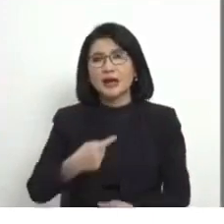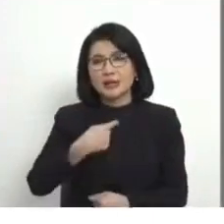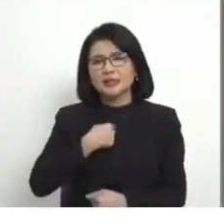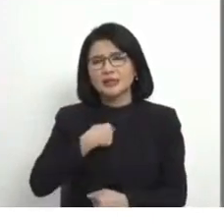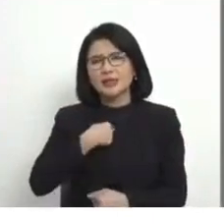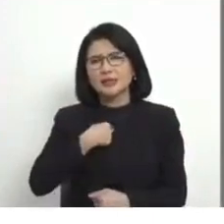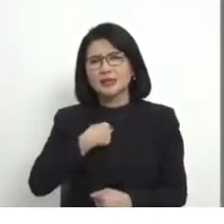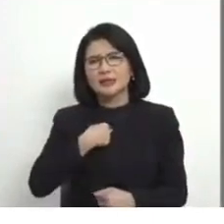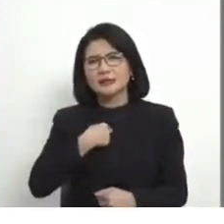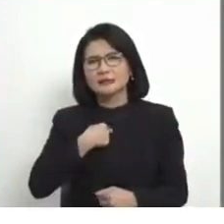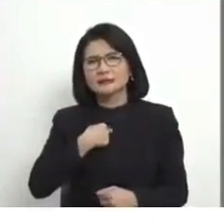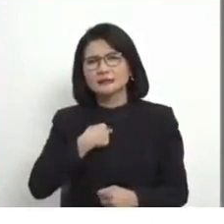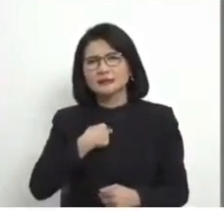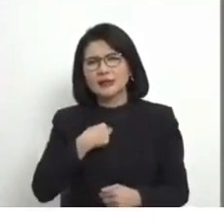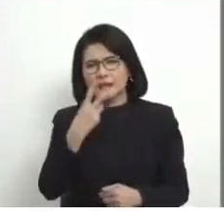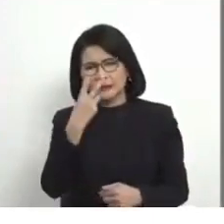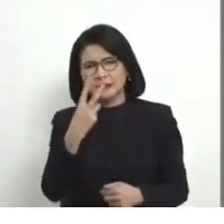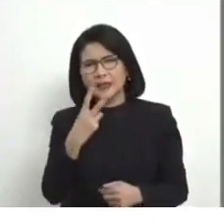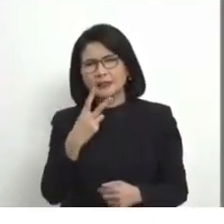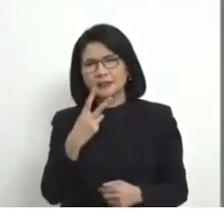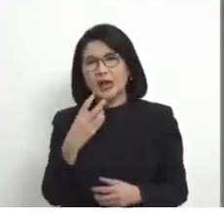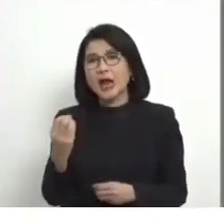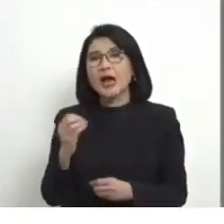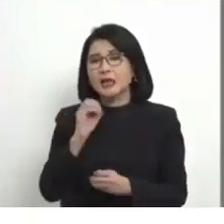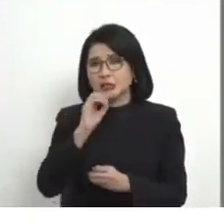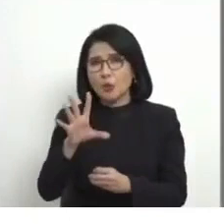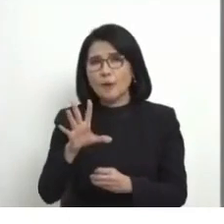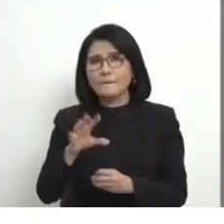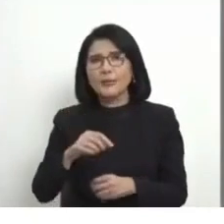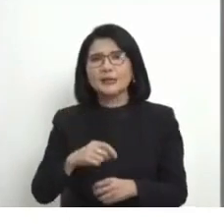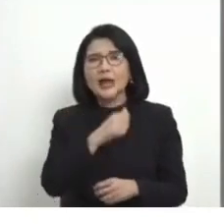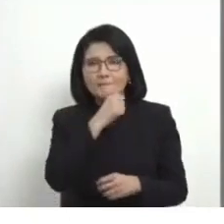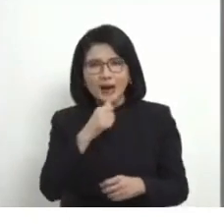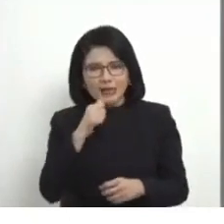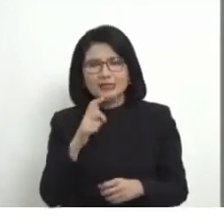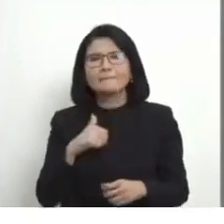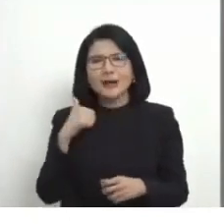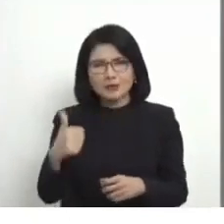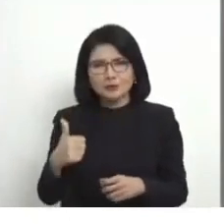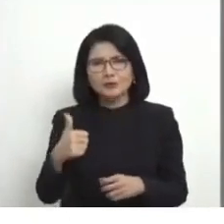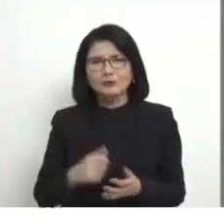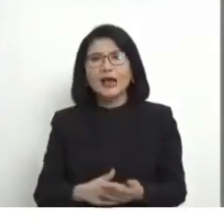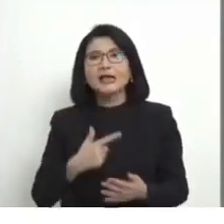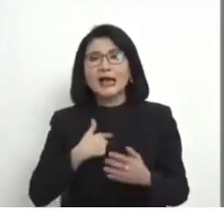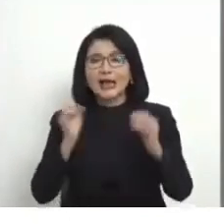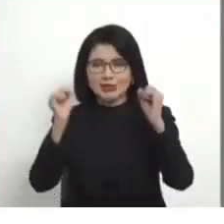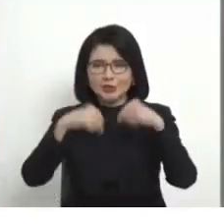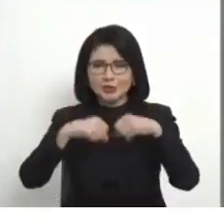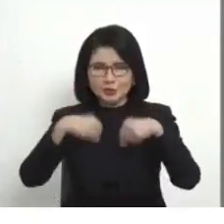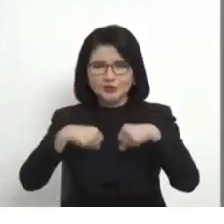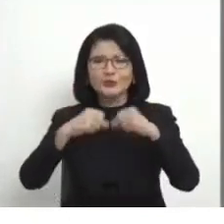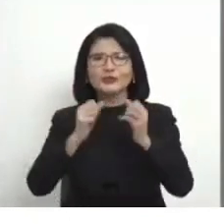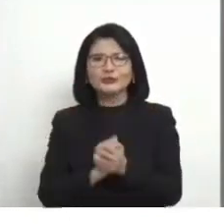menilai e jawaban-jawaban Pak Anis ee e baik bagus relevan saya banyak setuju dengan